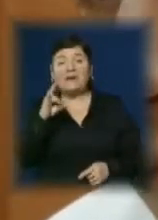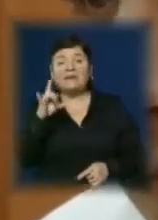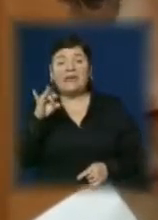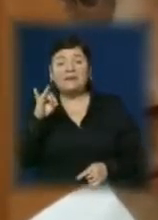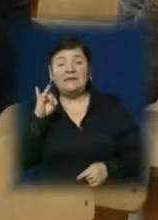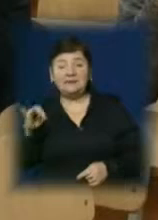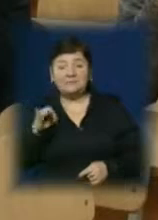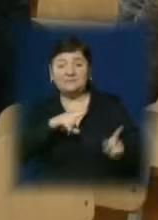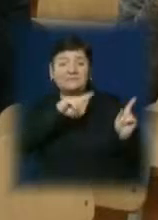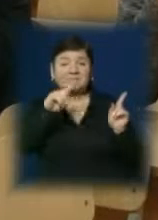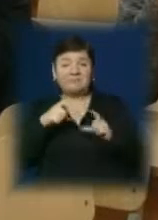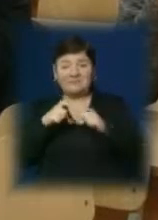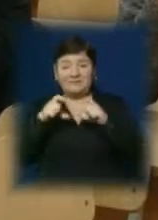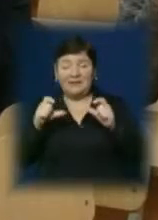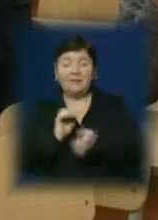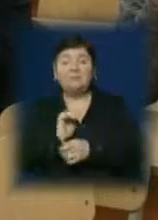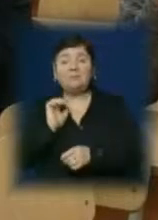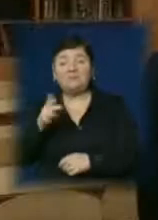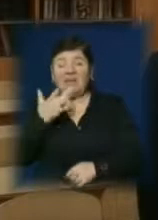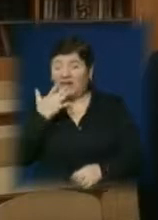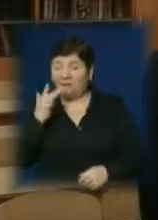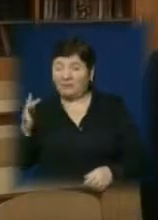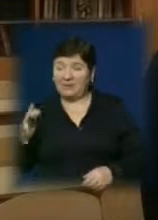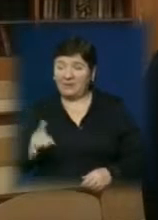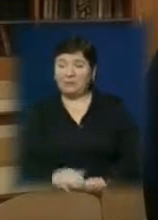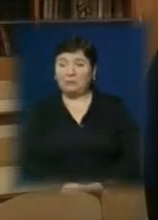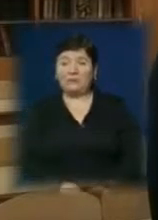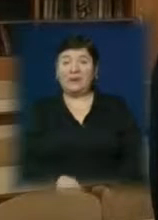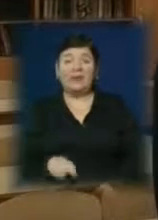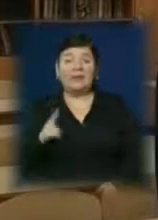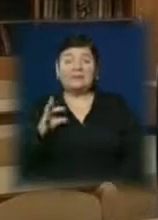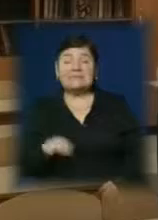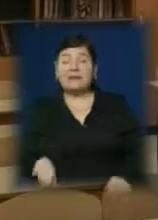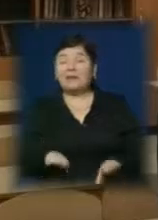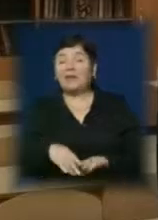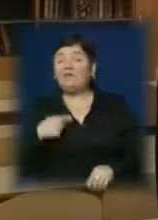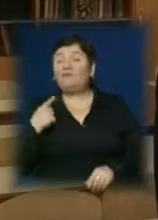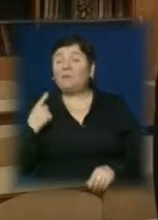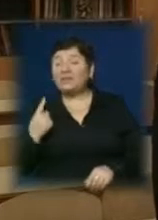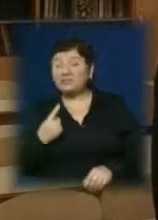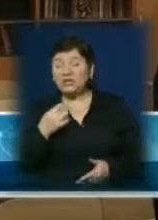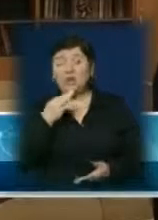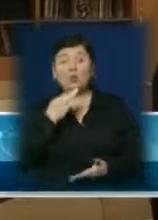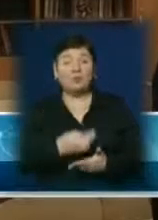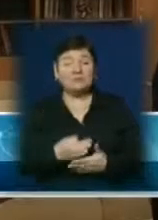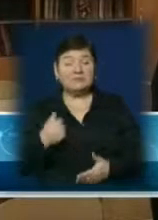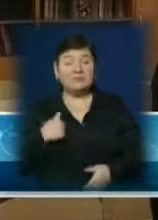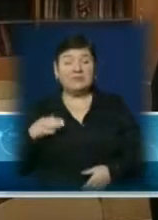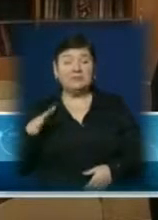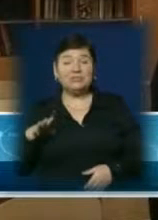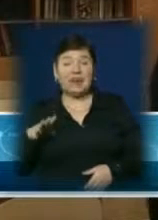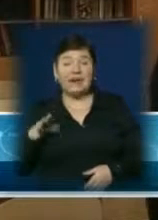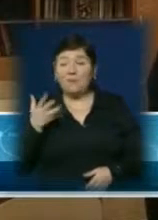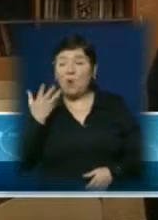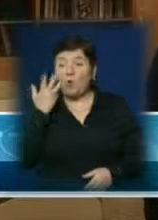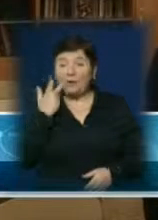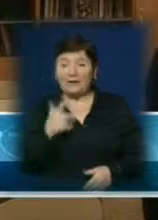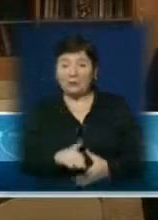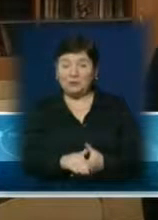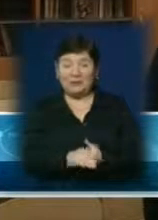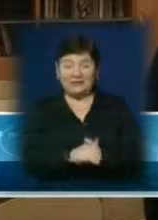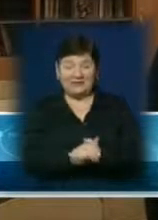Подібні обміни потрібні як українцям, так і нашим учням. Відеоролик, у якому школярі презентували своє бачення Англії, це хороша робота. А така поїздка